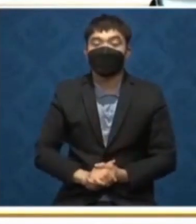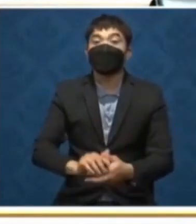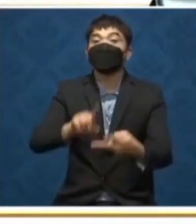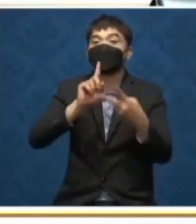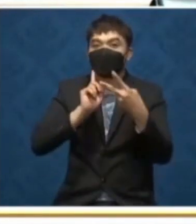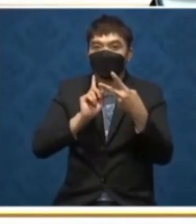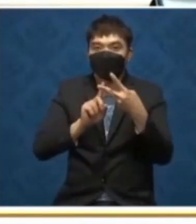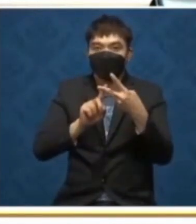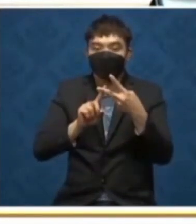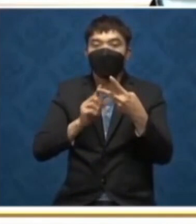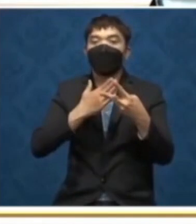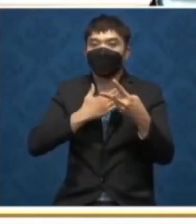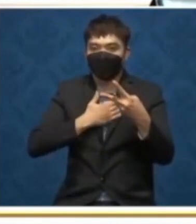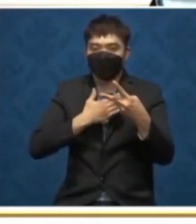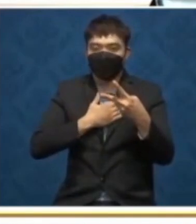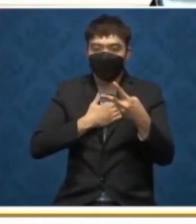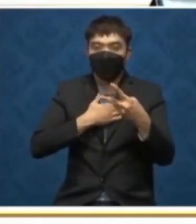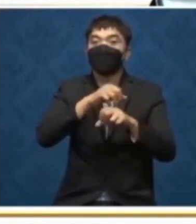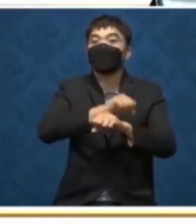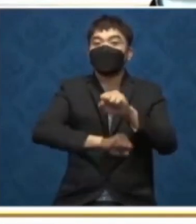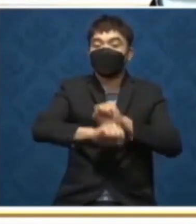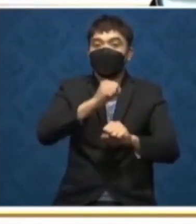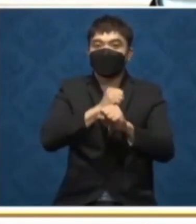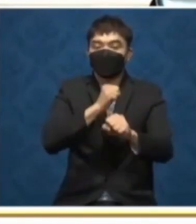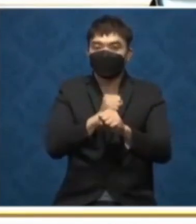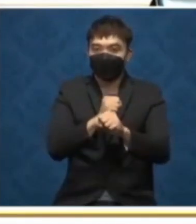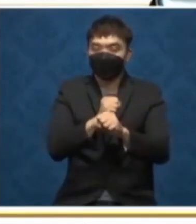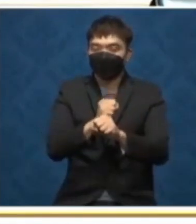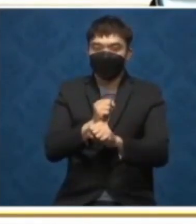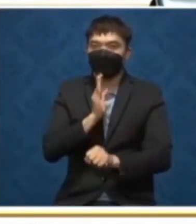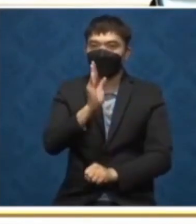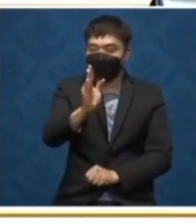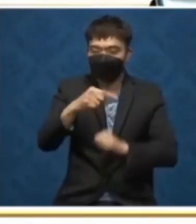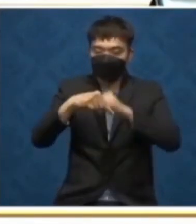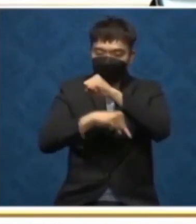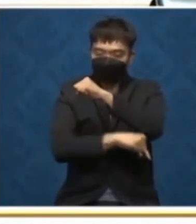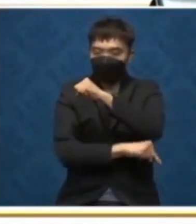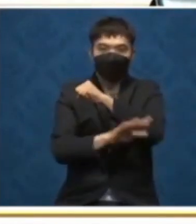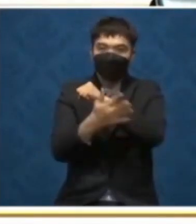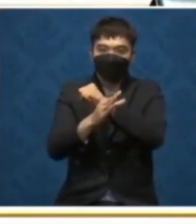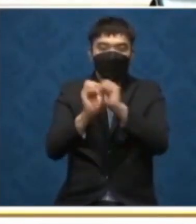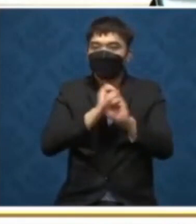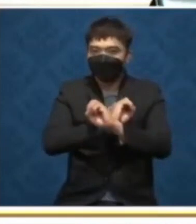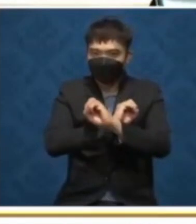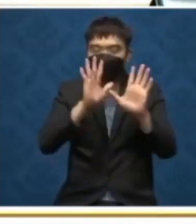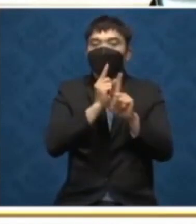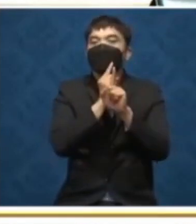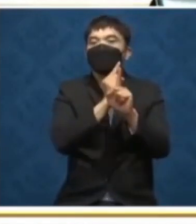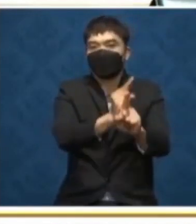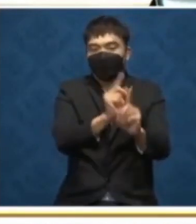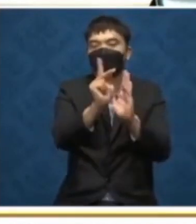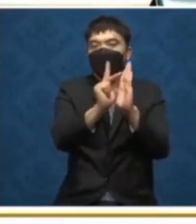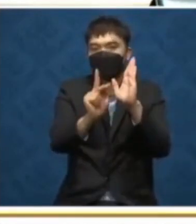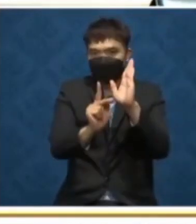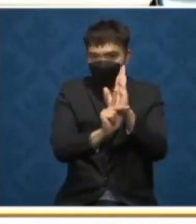2ผมจะปฏิบัติหน้าที่ด้วยความโปร่งใสสุจริตตามรัฐธรรมนูญก